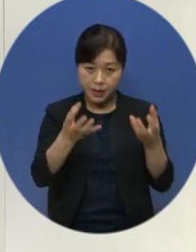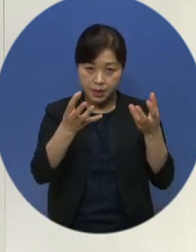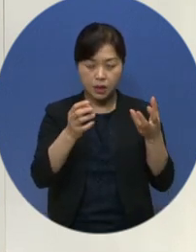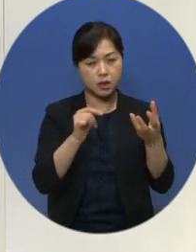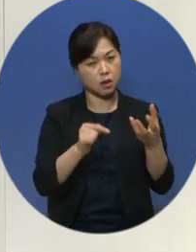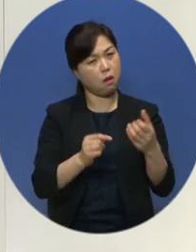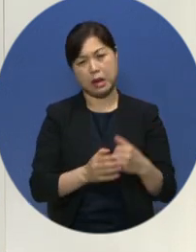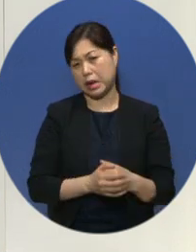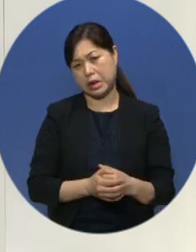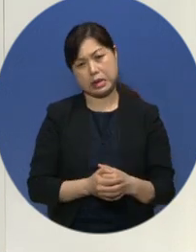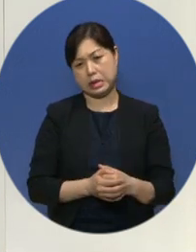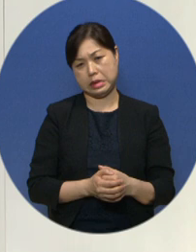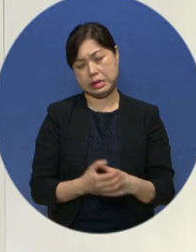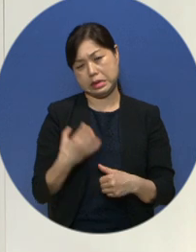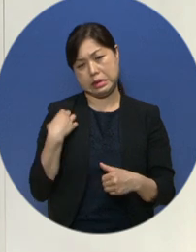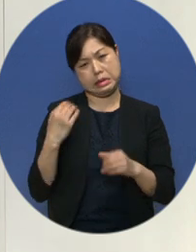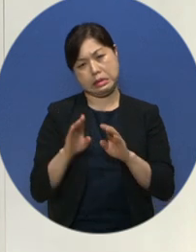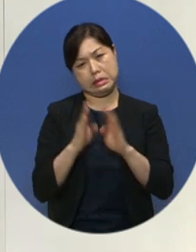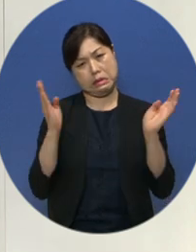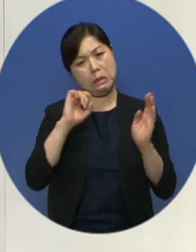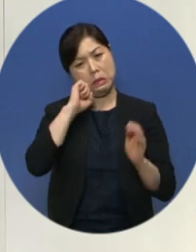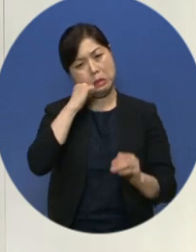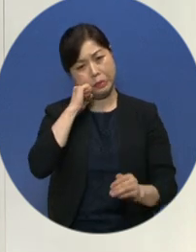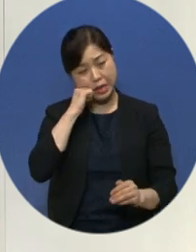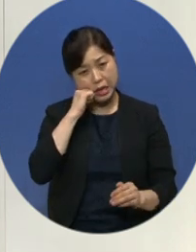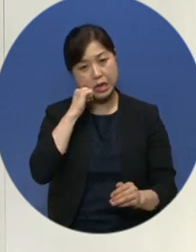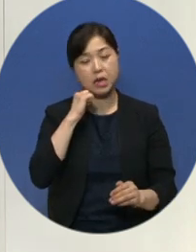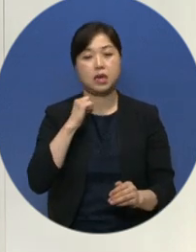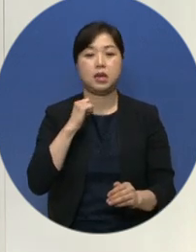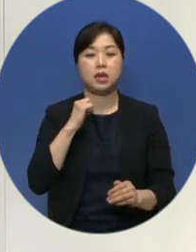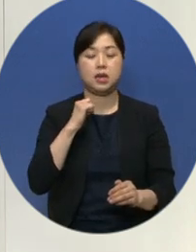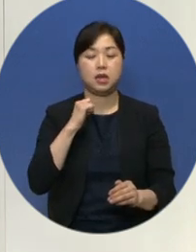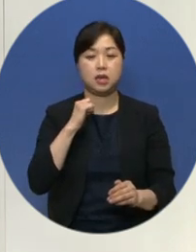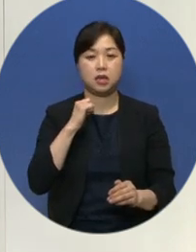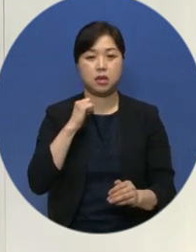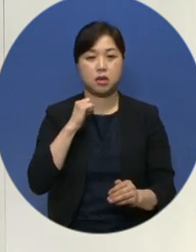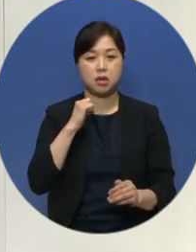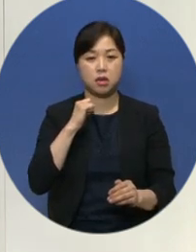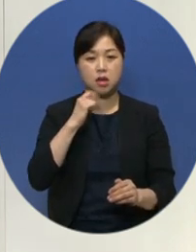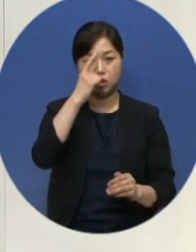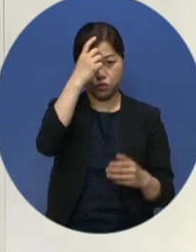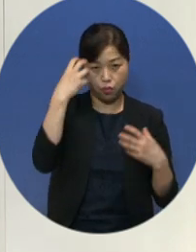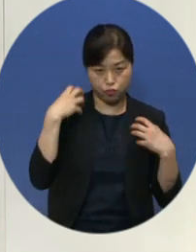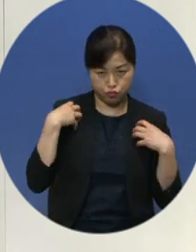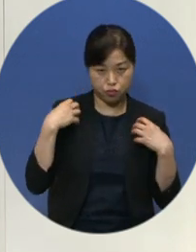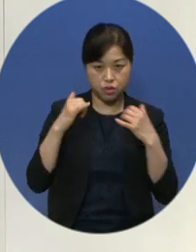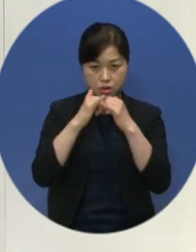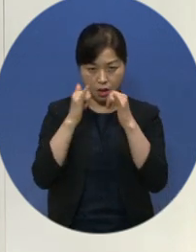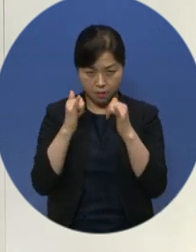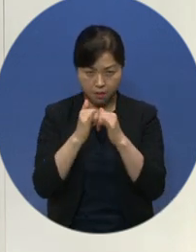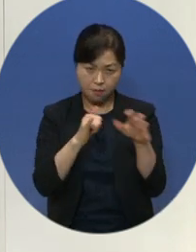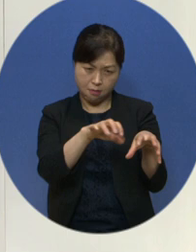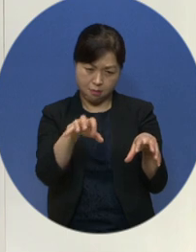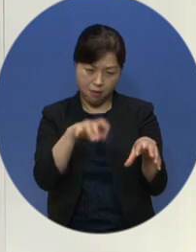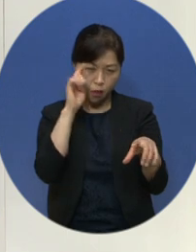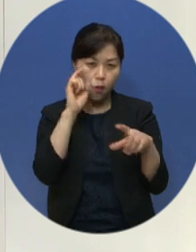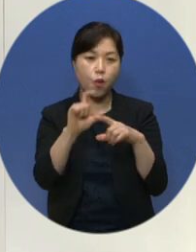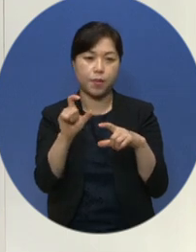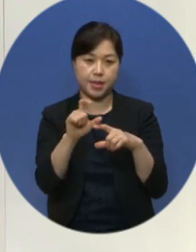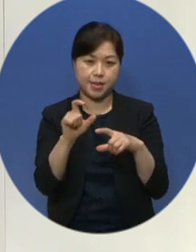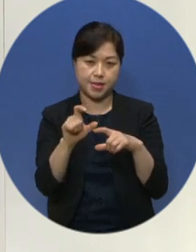치료비가 힘들지 않느냐 이런 에러가 지그 정부나 사회에서 어 고민을 많이